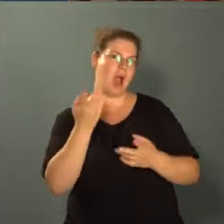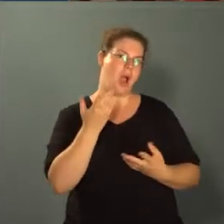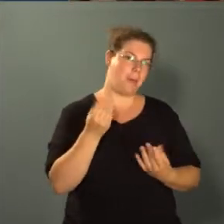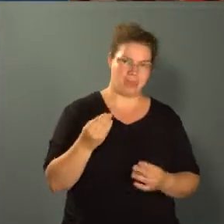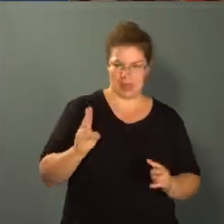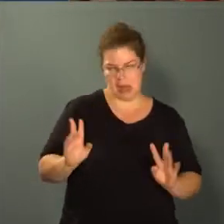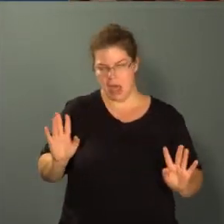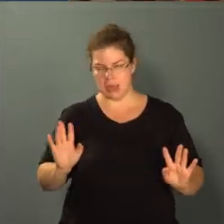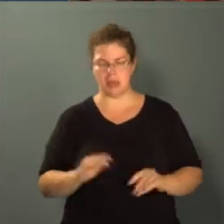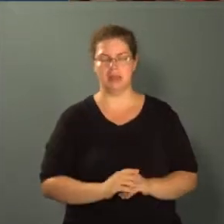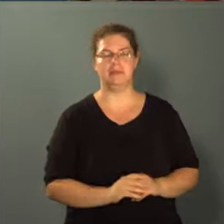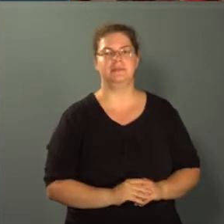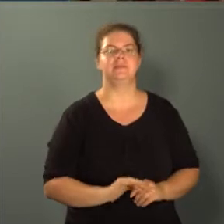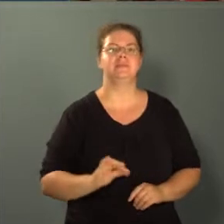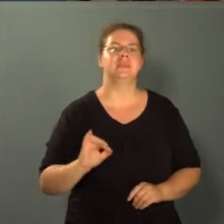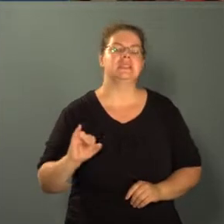lehetett,